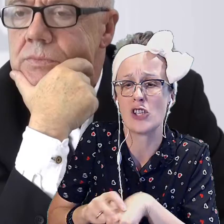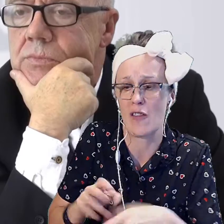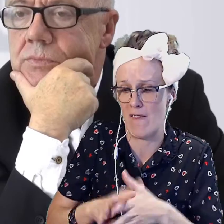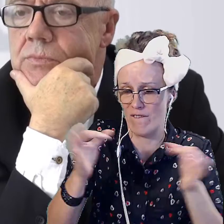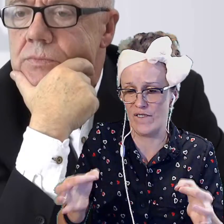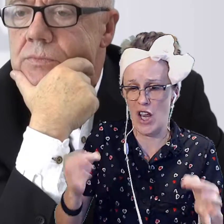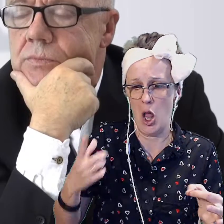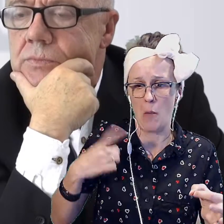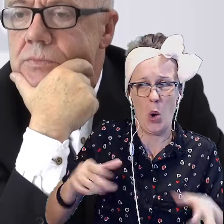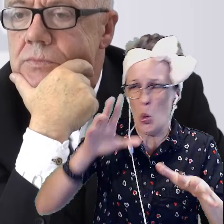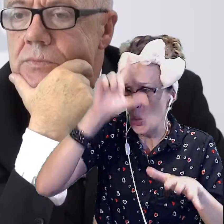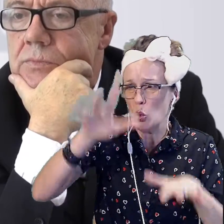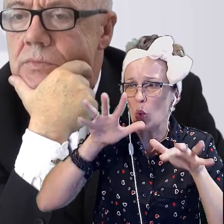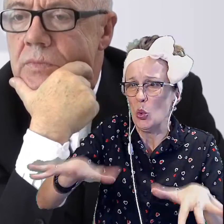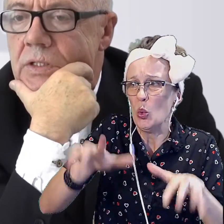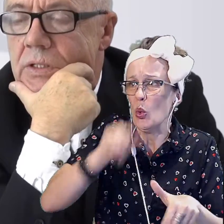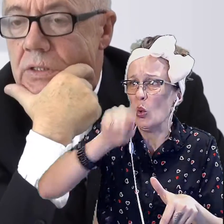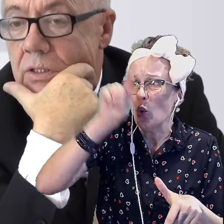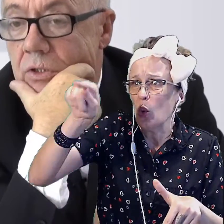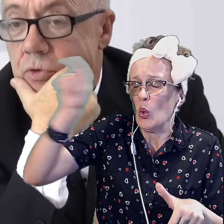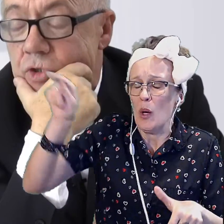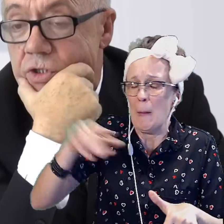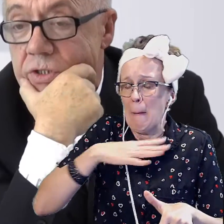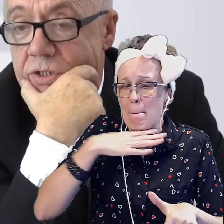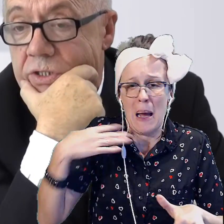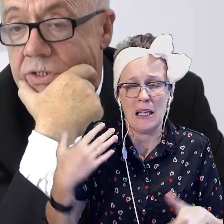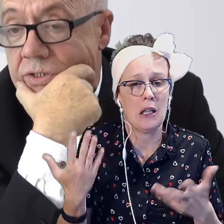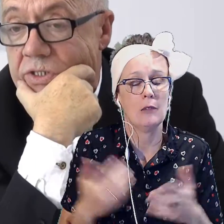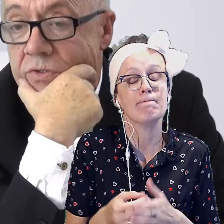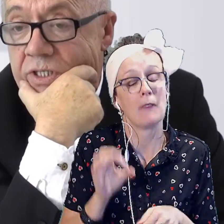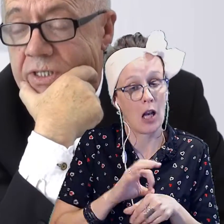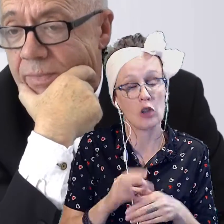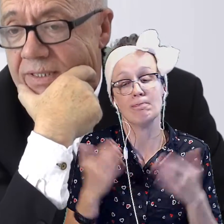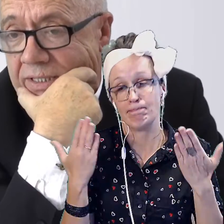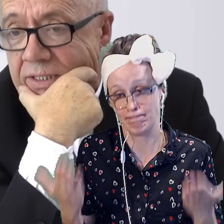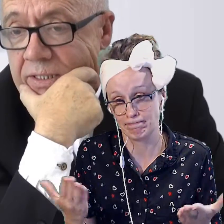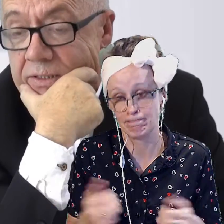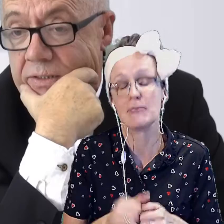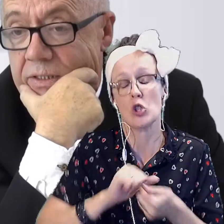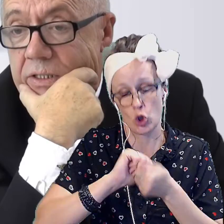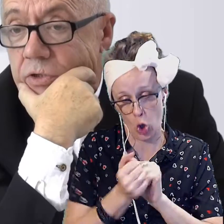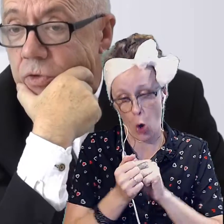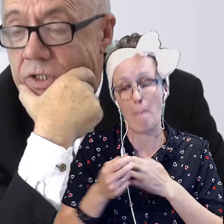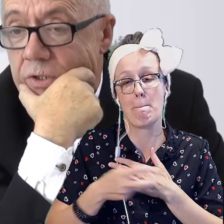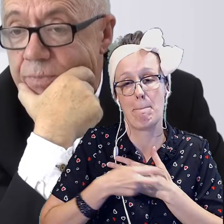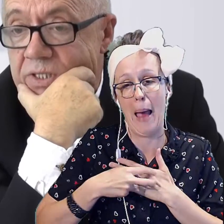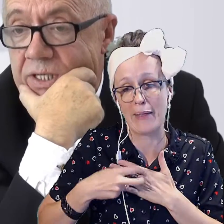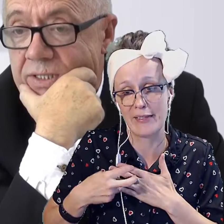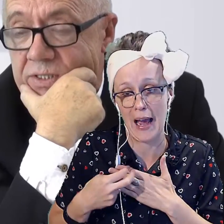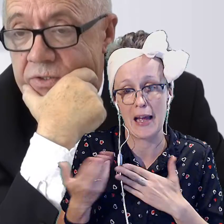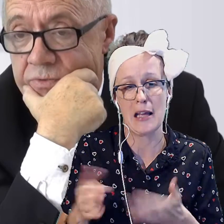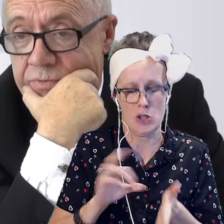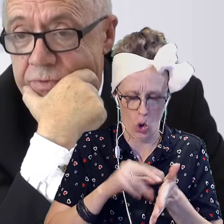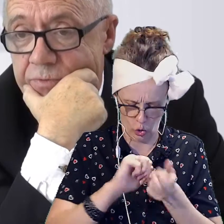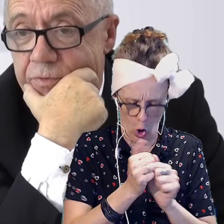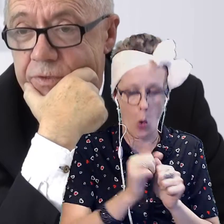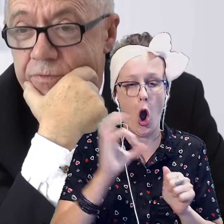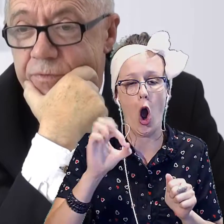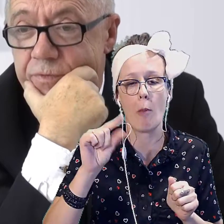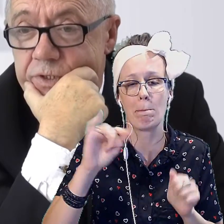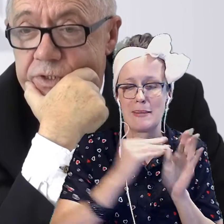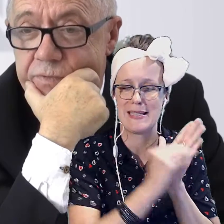borykających się z tym problemem się stykają otóż są takie badania które opisane są